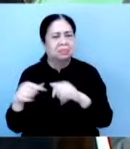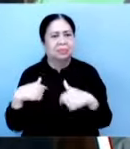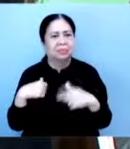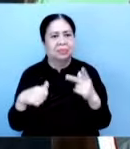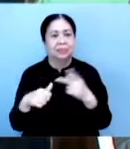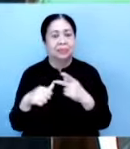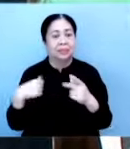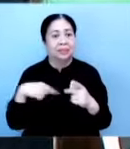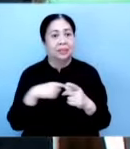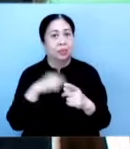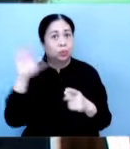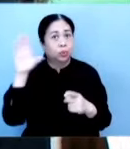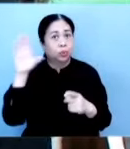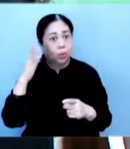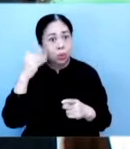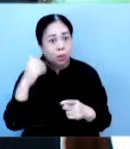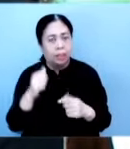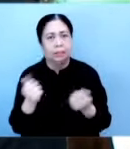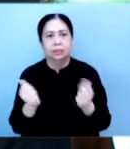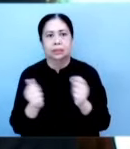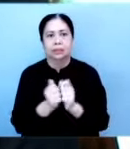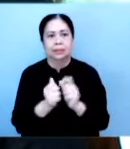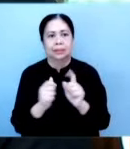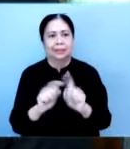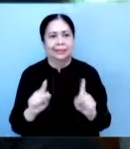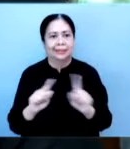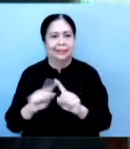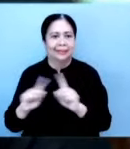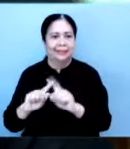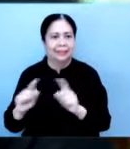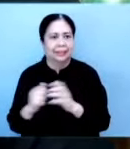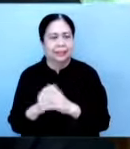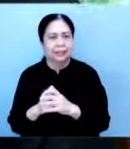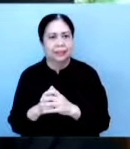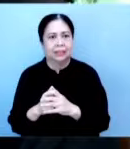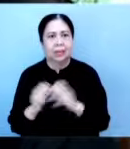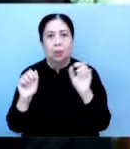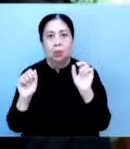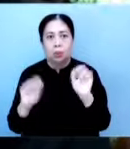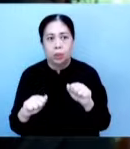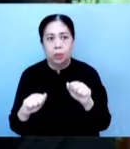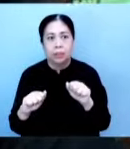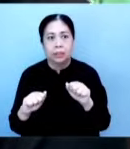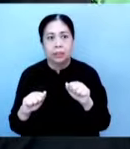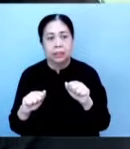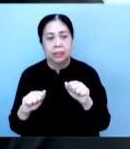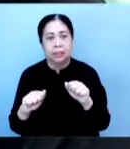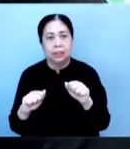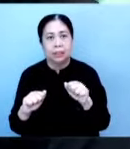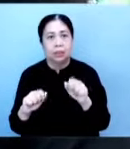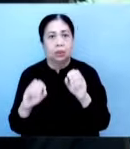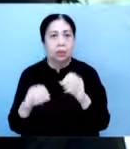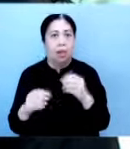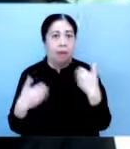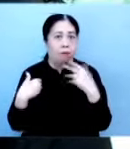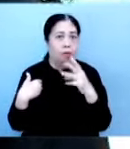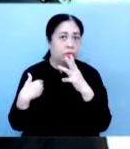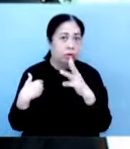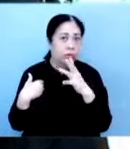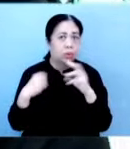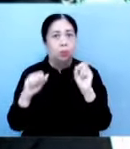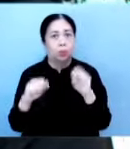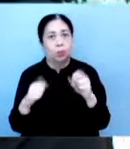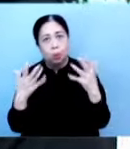sa amin is ah combo ah type siya So pwedeng pwedeng pwedeng may water